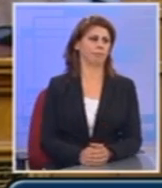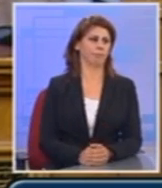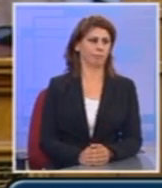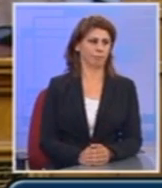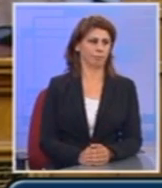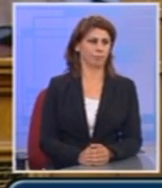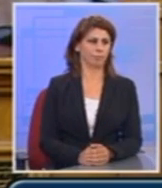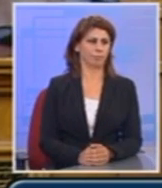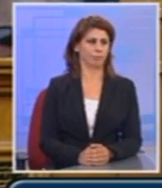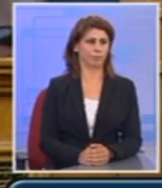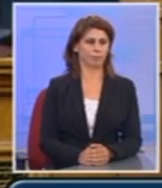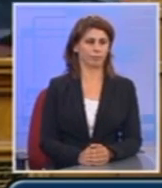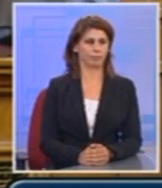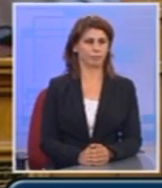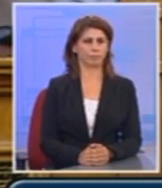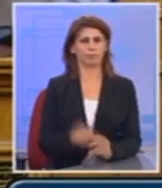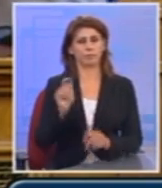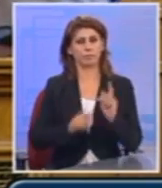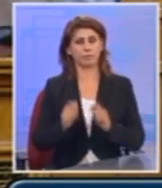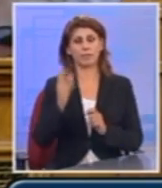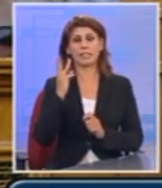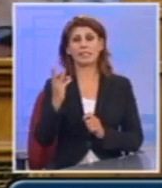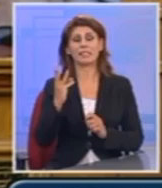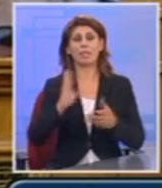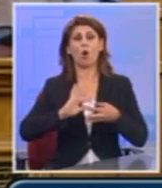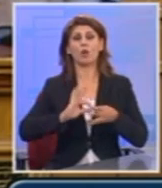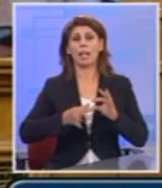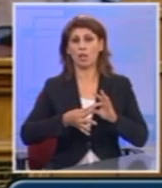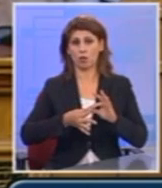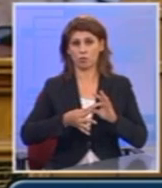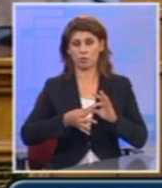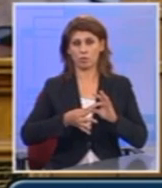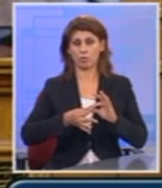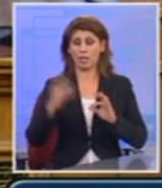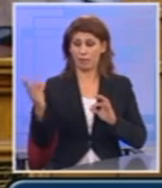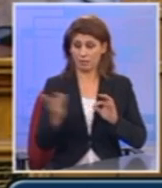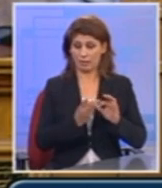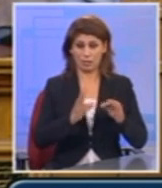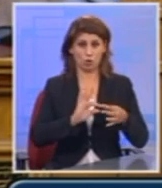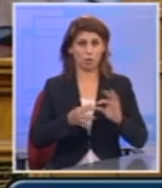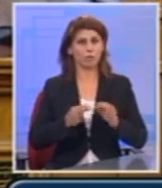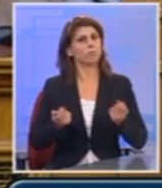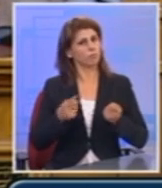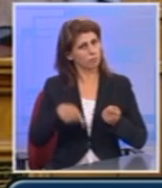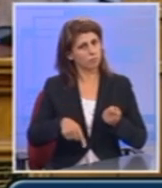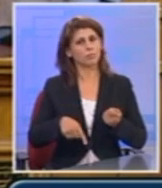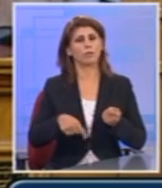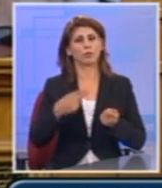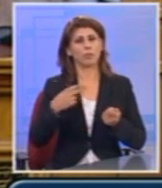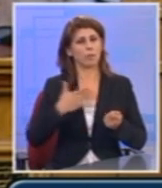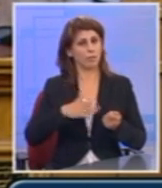η δημιουργία τριών οργανώσεων οι οποίες ασχολούνται με αυτό το θέμα και ήθελα να τις